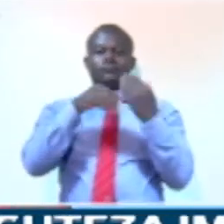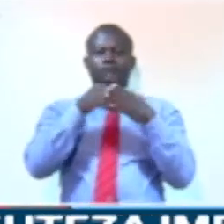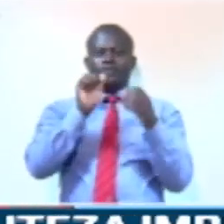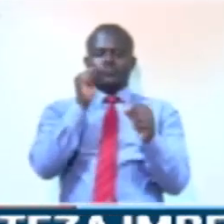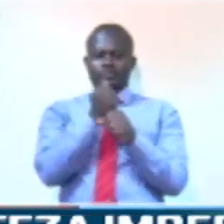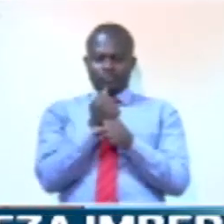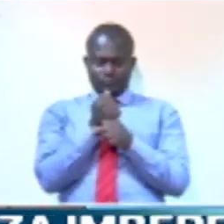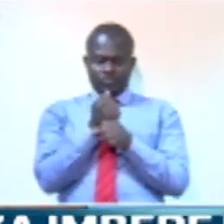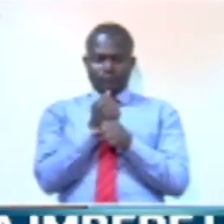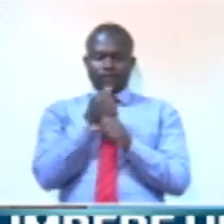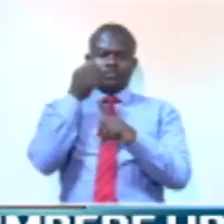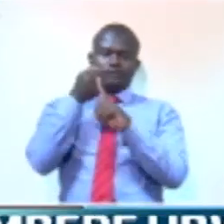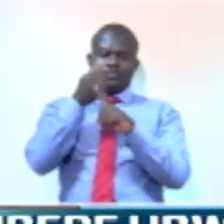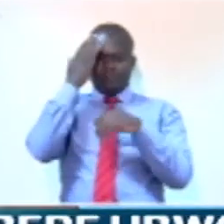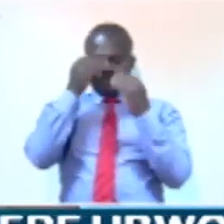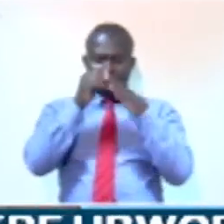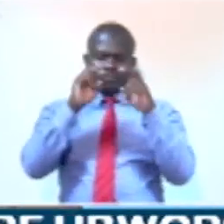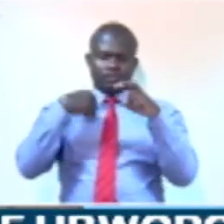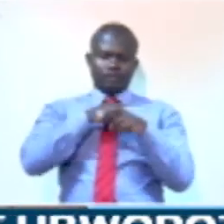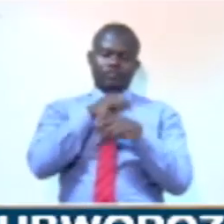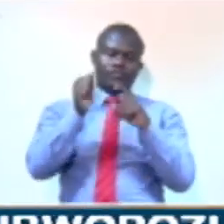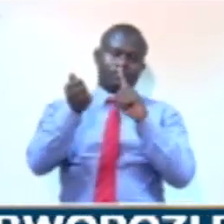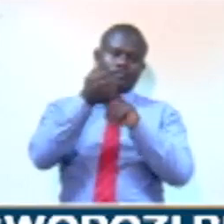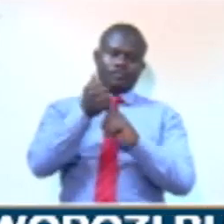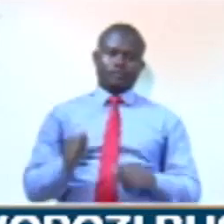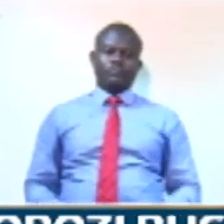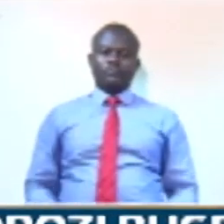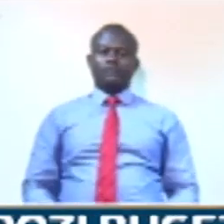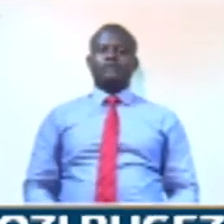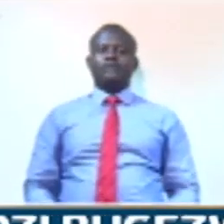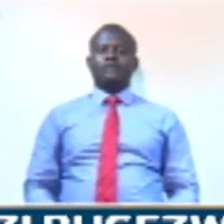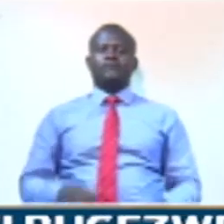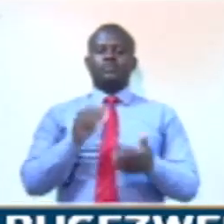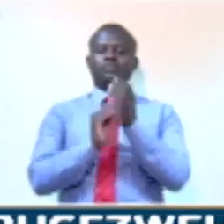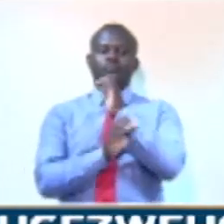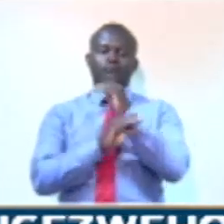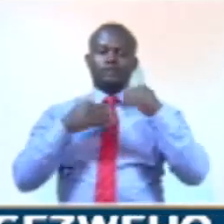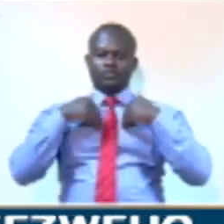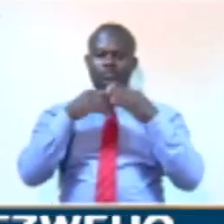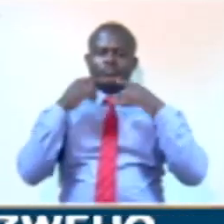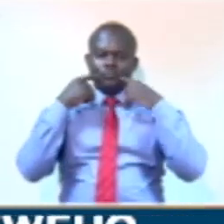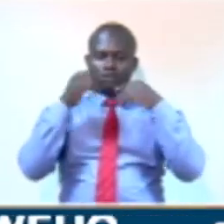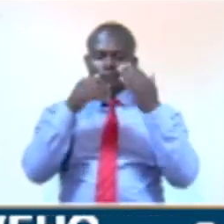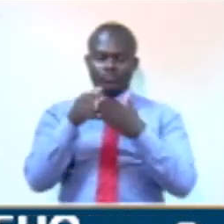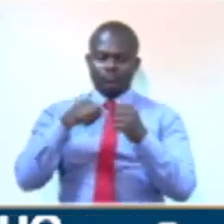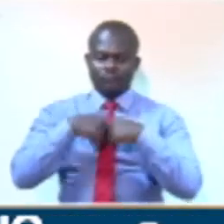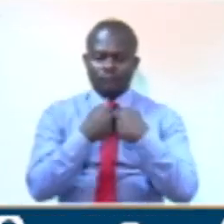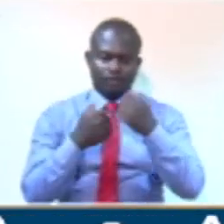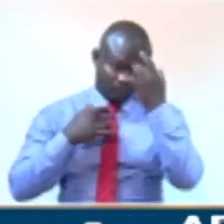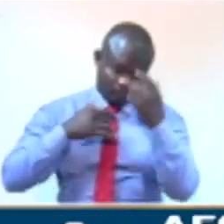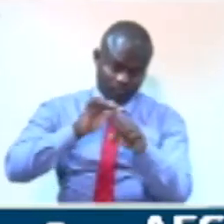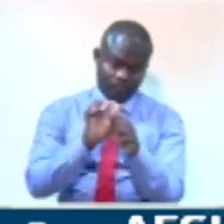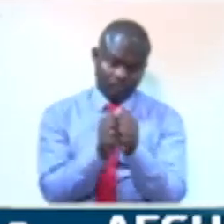twabikorera ubuvugizi kugira ngo tubigereho. Ikigo cy'igihugu cy'ubuzima RBC kivuga ko usibye guhangana n'icyorezo